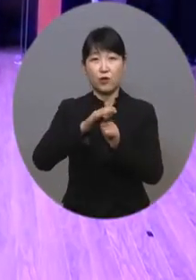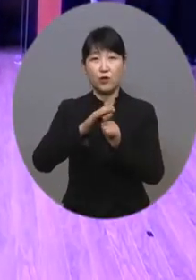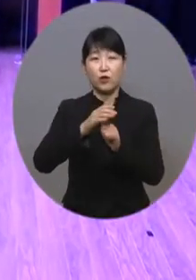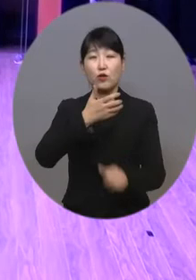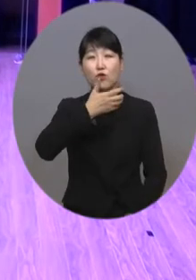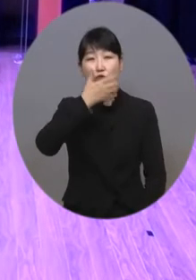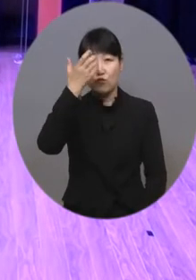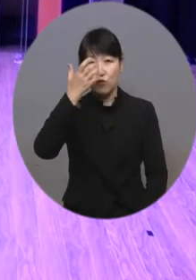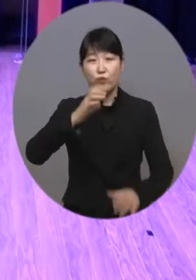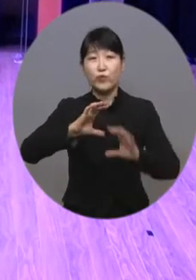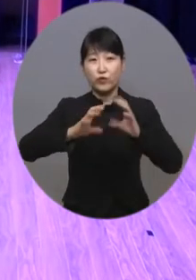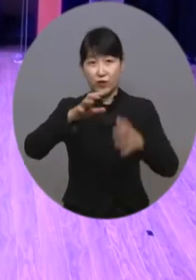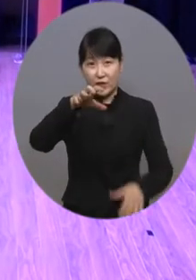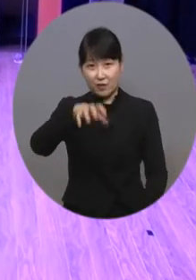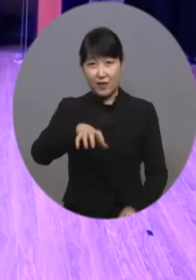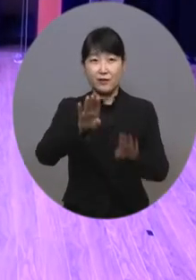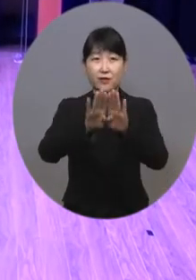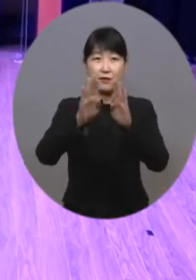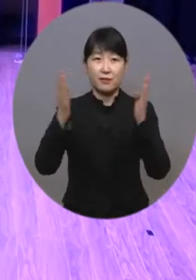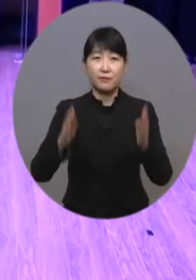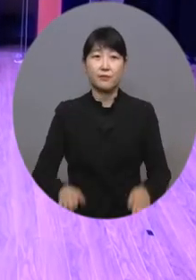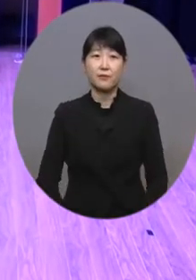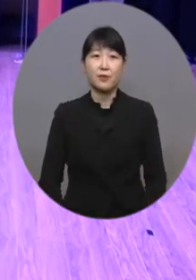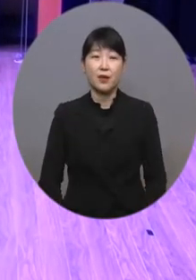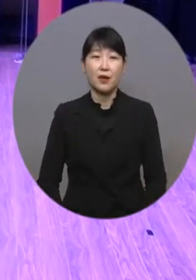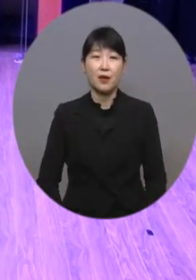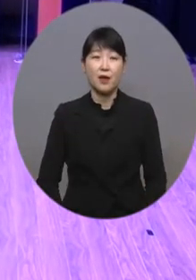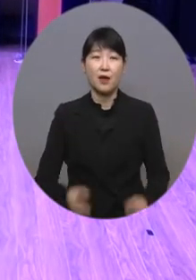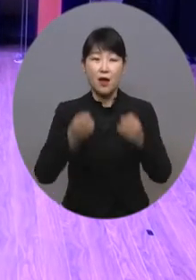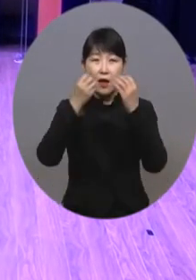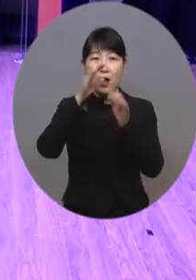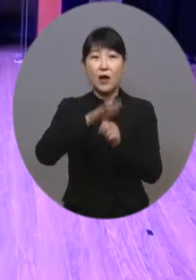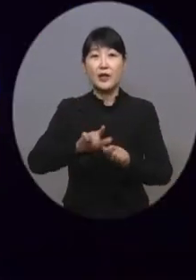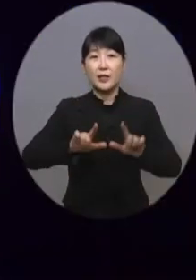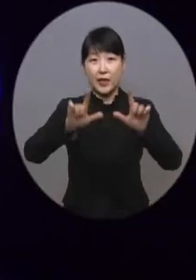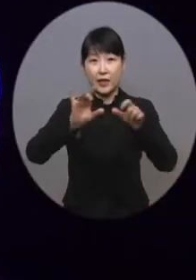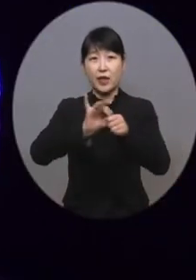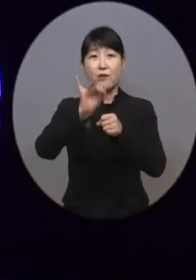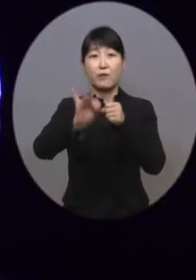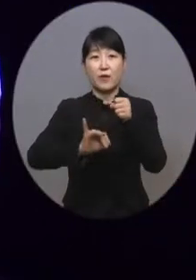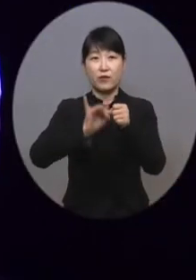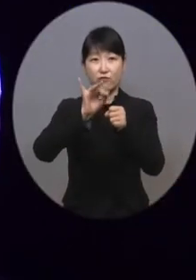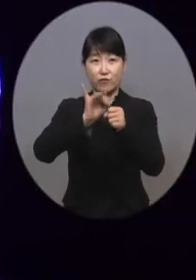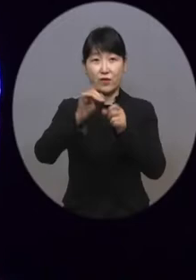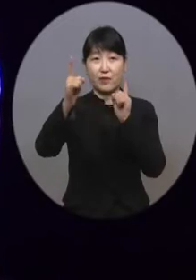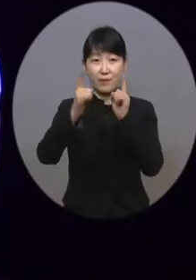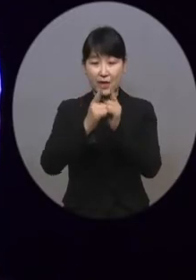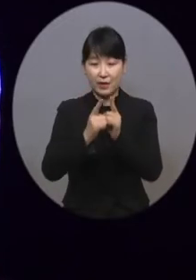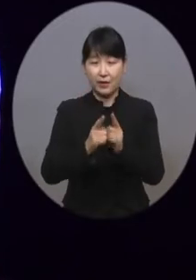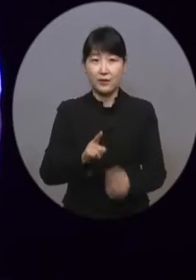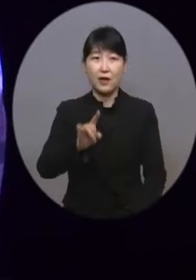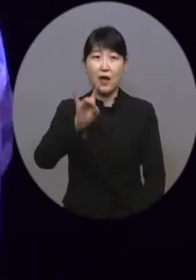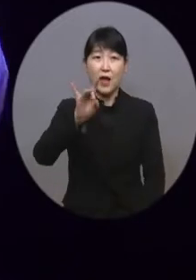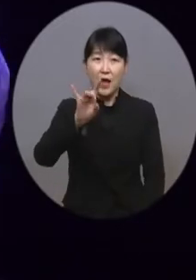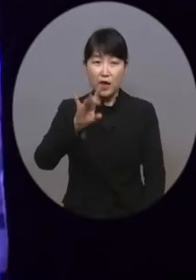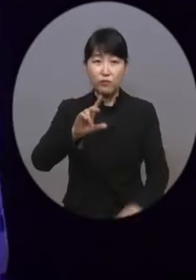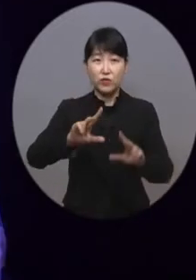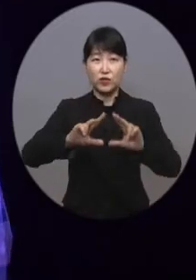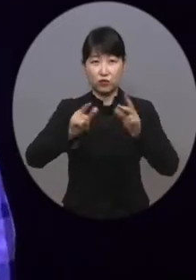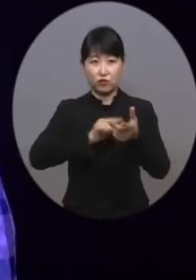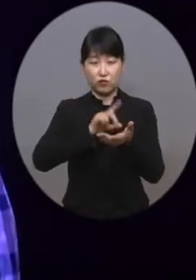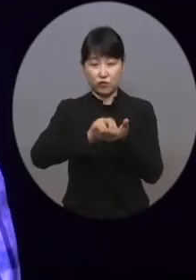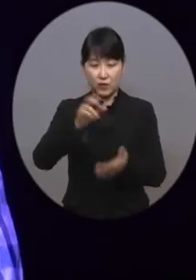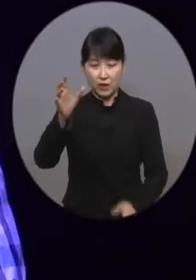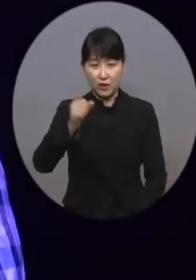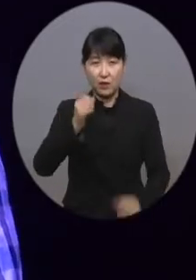대공연장에서 열렸습니다. 어린이날 100주년의 해를 맞아 열린 이번 대회는 하나뿐인 지구라는 주제로